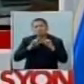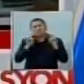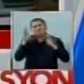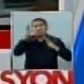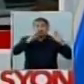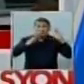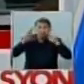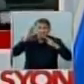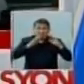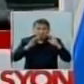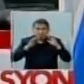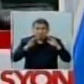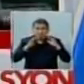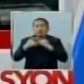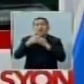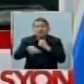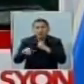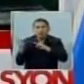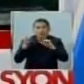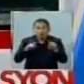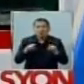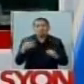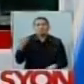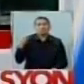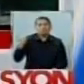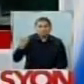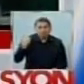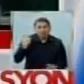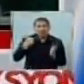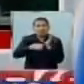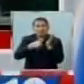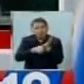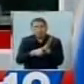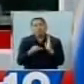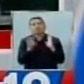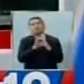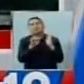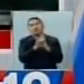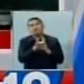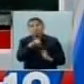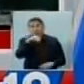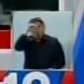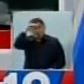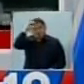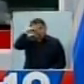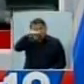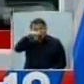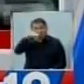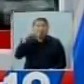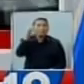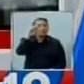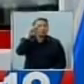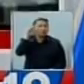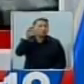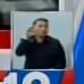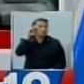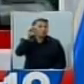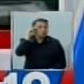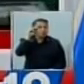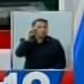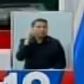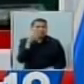sila na maaga pero hindi pa rin sila nakakaboto hanggang sa oras ito. Gaya ito si Lolo Melchor Mendoza. Lolo, alas 6 kayo na